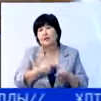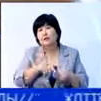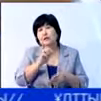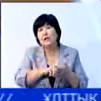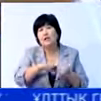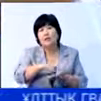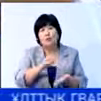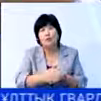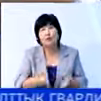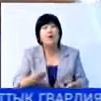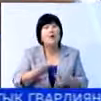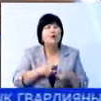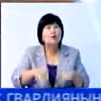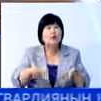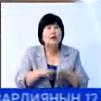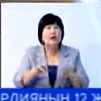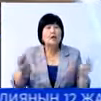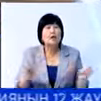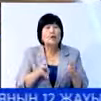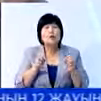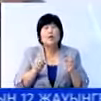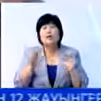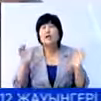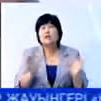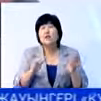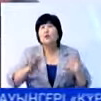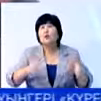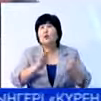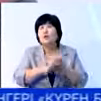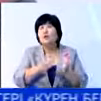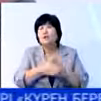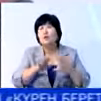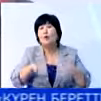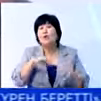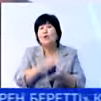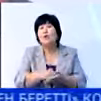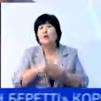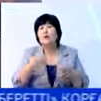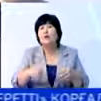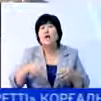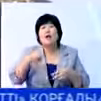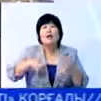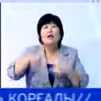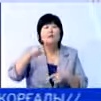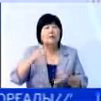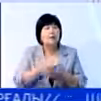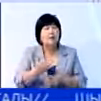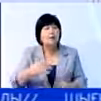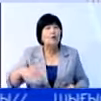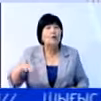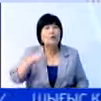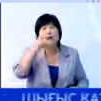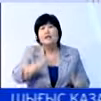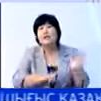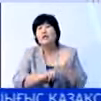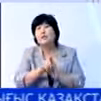болып отыр. Сонымен қатар, өрт қауіпсіздігін сақтамай төтенше жағдайлардың орын алуына жол берген кәсіпкерлер де бар. Мәселен, облыста жыл